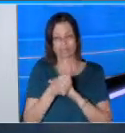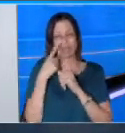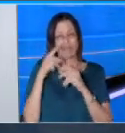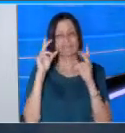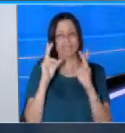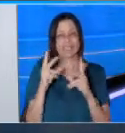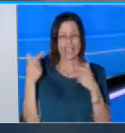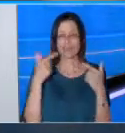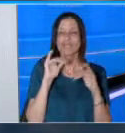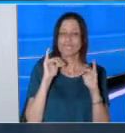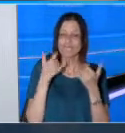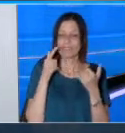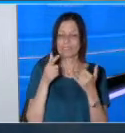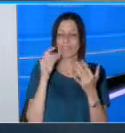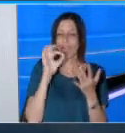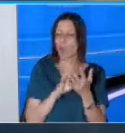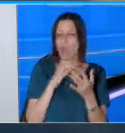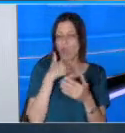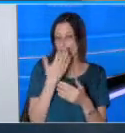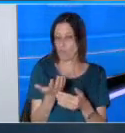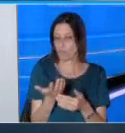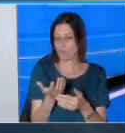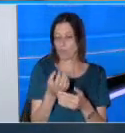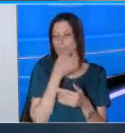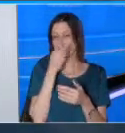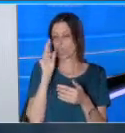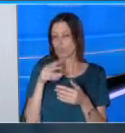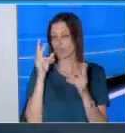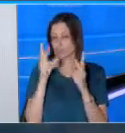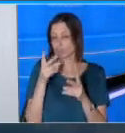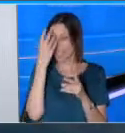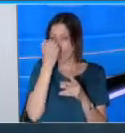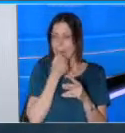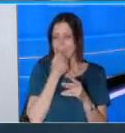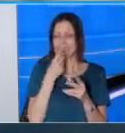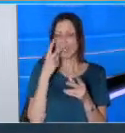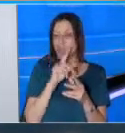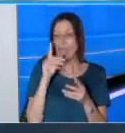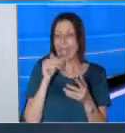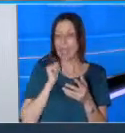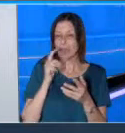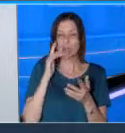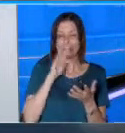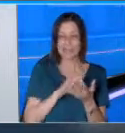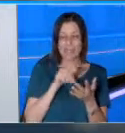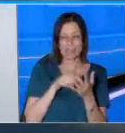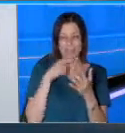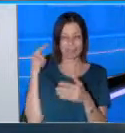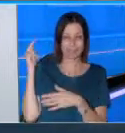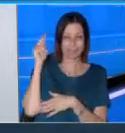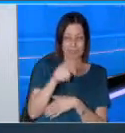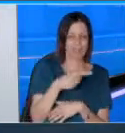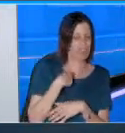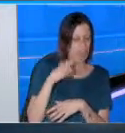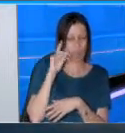האש. כן, זה אירוע לא טוב. יש סיכוי שהחמאס ראה שהחיילים לא נמצאים שם, ולכן ירה? אני לא חושבת, אני לא חושבת.